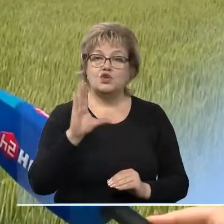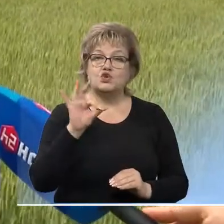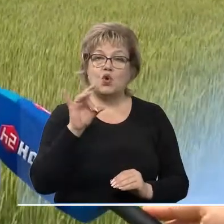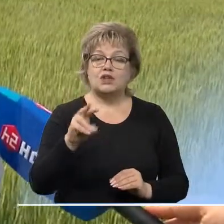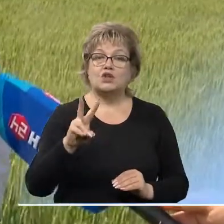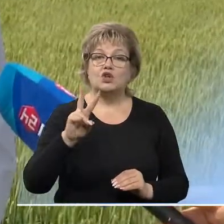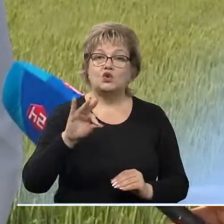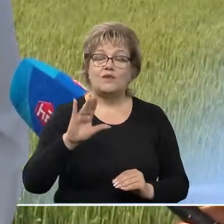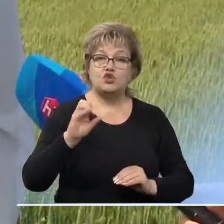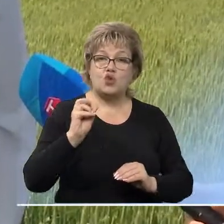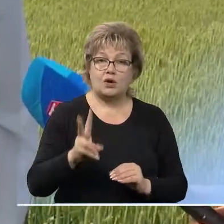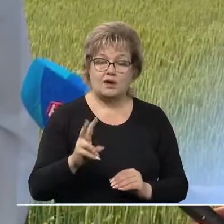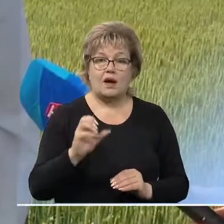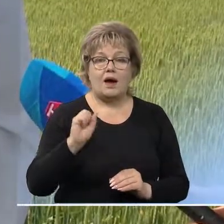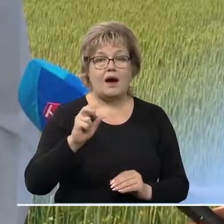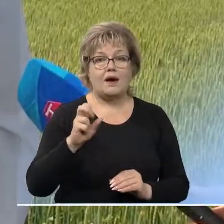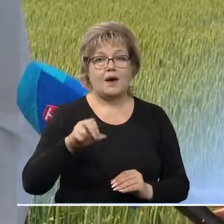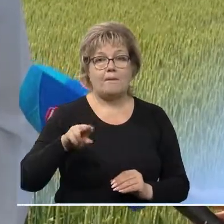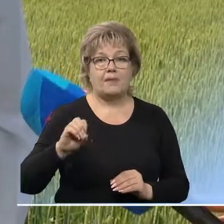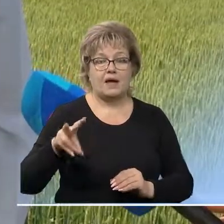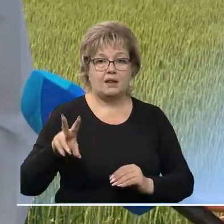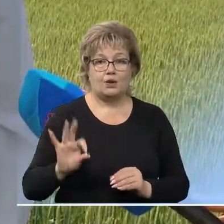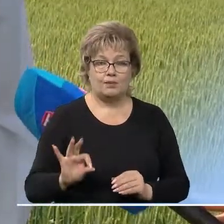«Новичок» называется «Капелла».